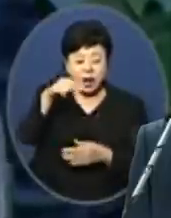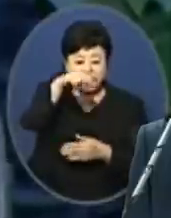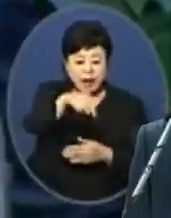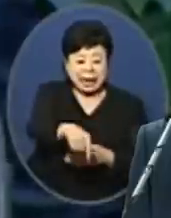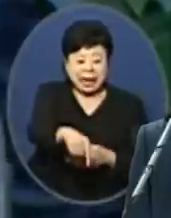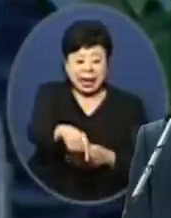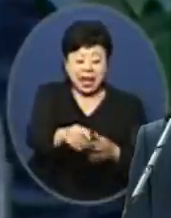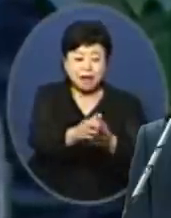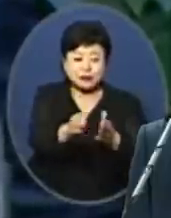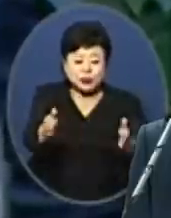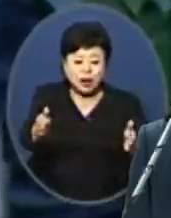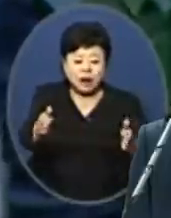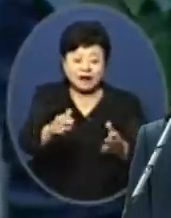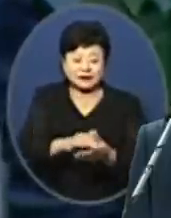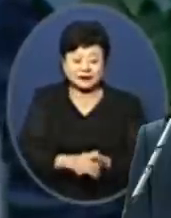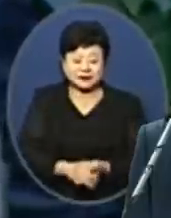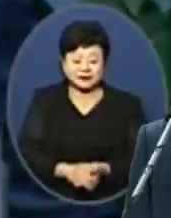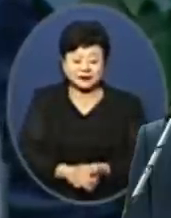바깥에서부터